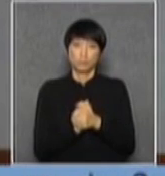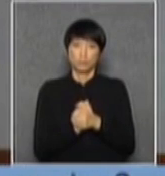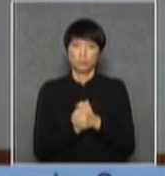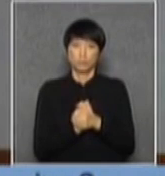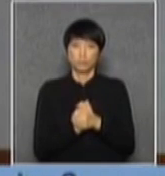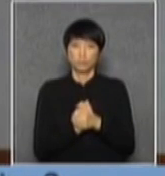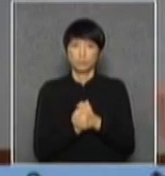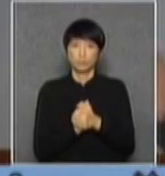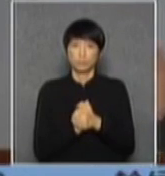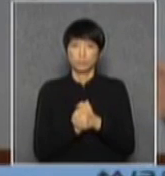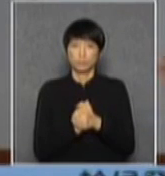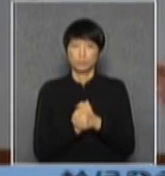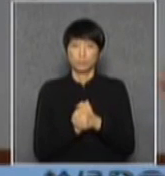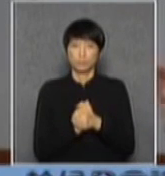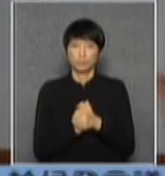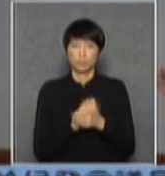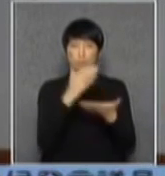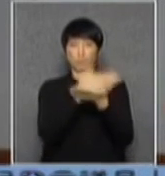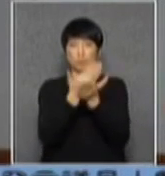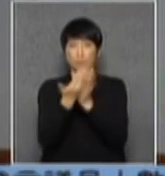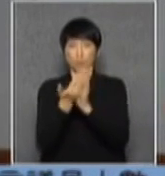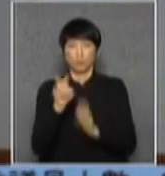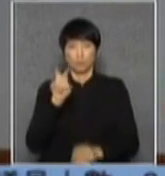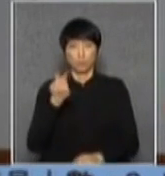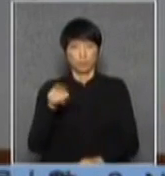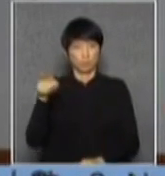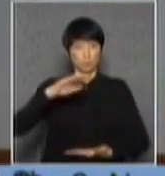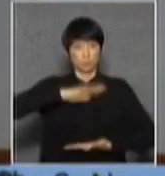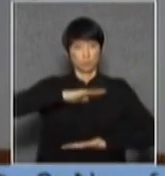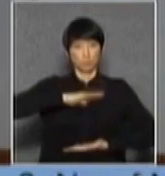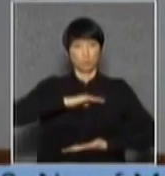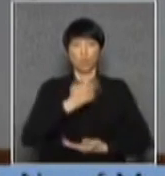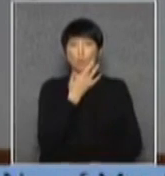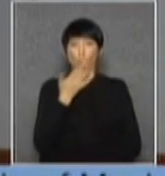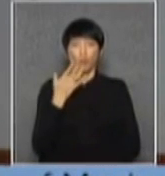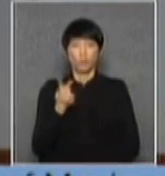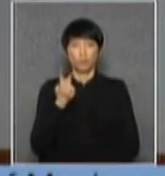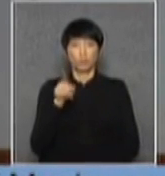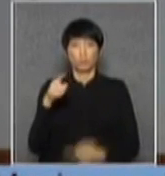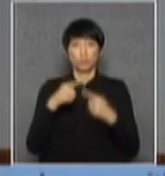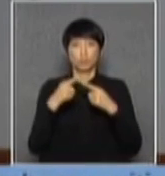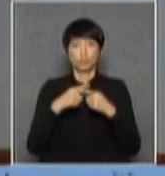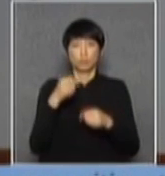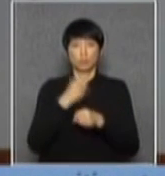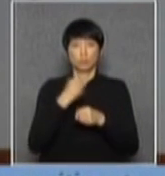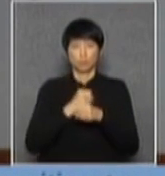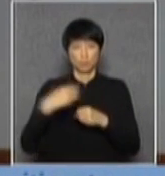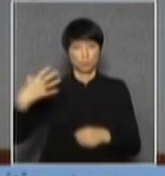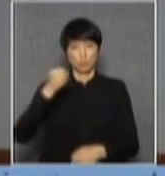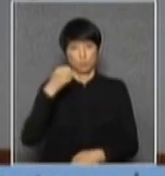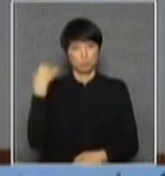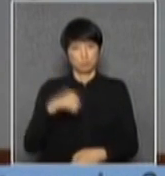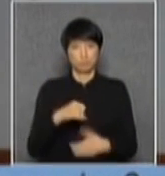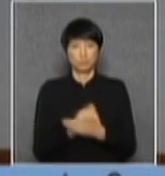翻方方面面睇佢成个人嘅本质，系冇办法睇到一个咁嘅人可以做到我哋嘅司长。主